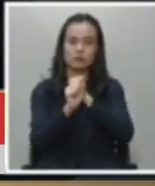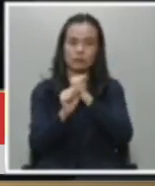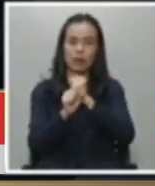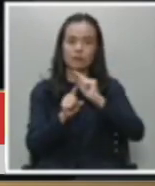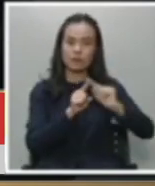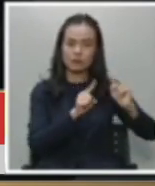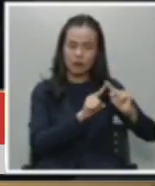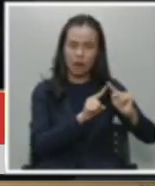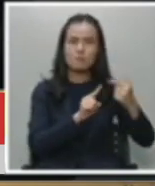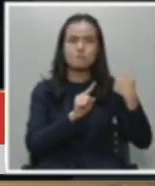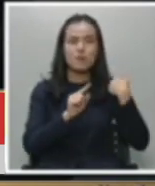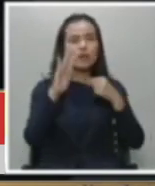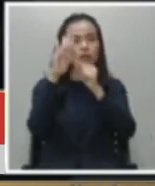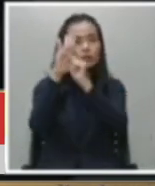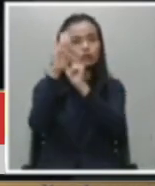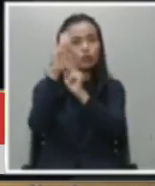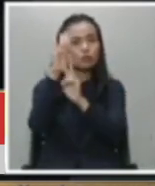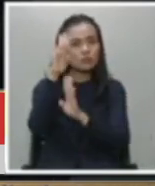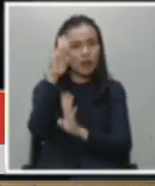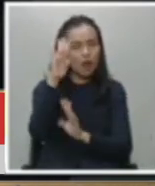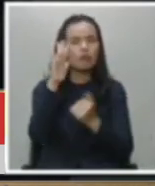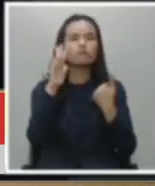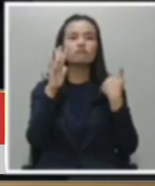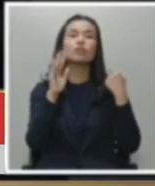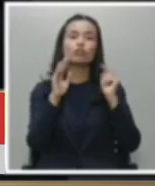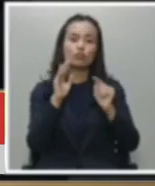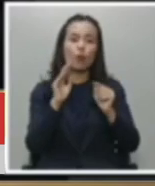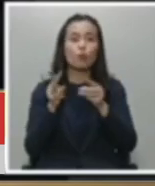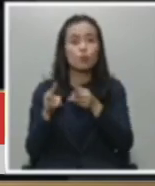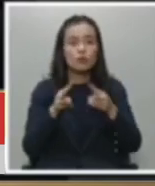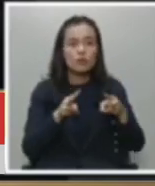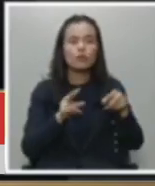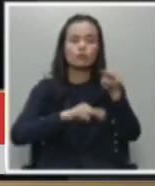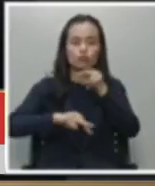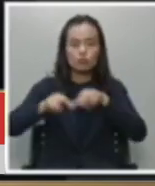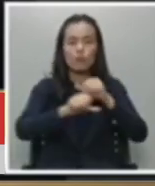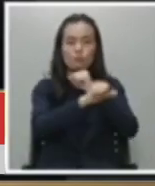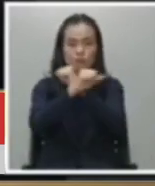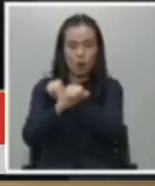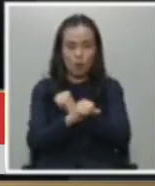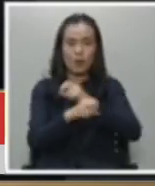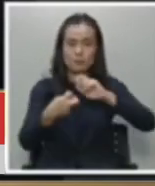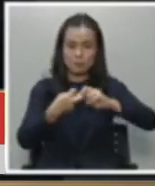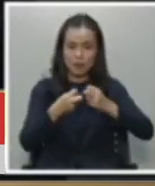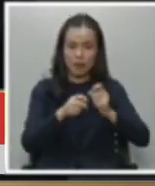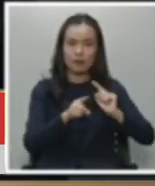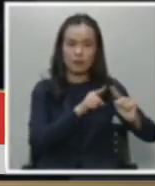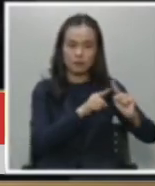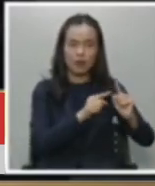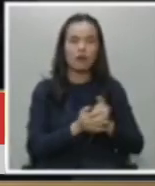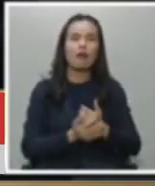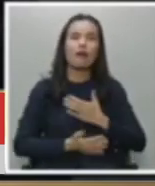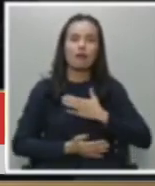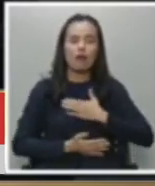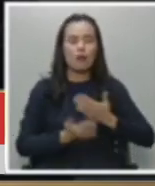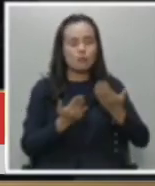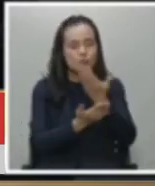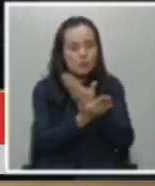ามขั้นตอนตามขั้นตอนสถานการณ์ขั้นตอนการควบคุมสถานการณ์เมื่อเราได้พิจารณา